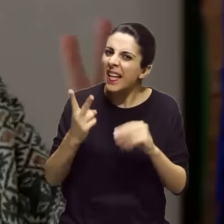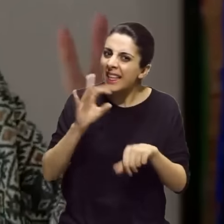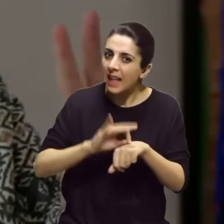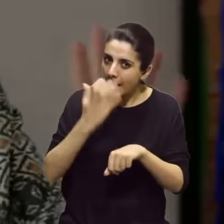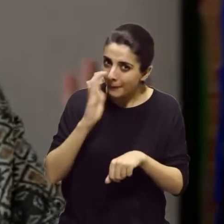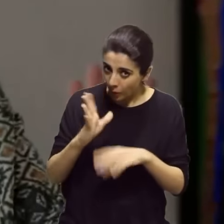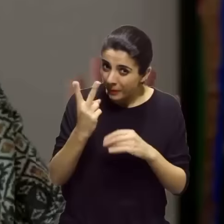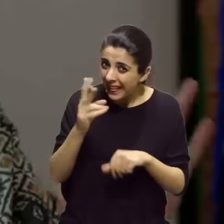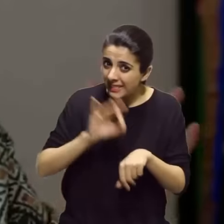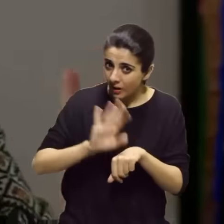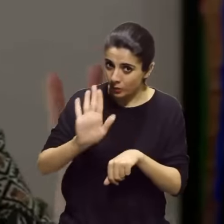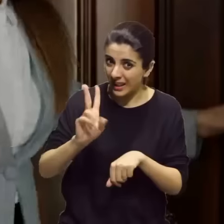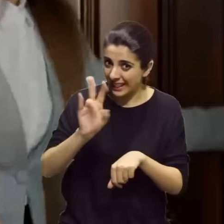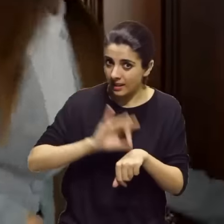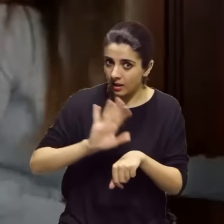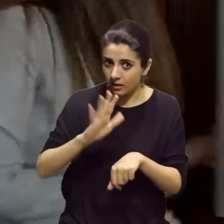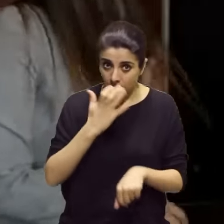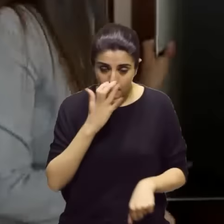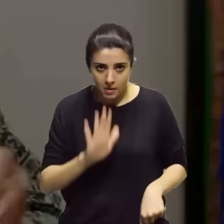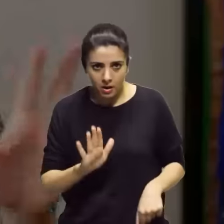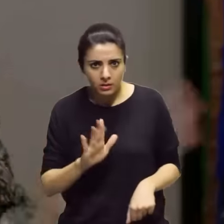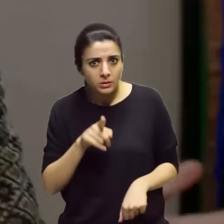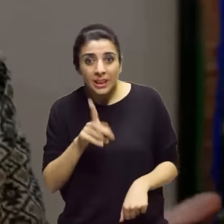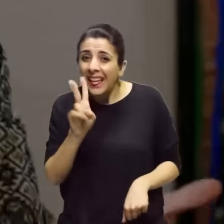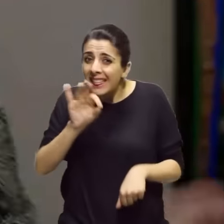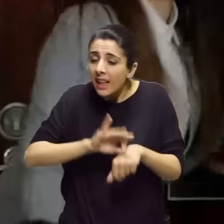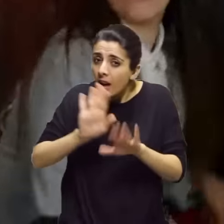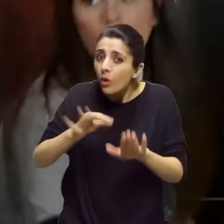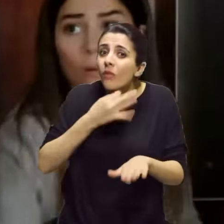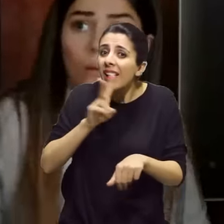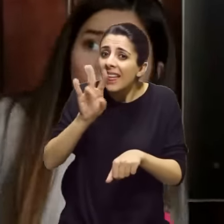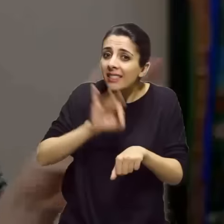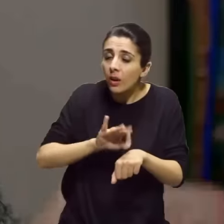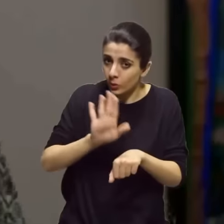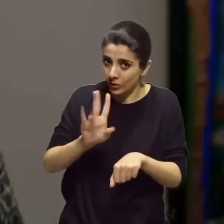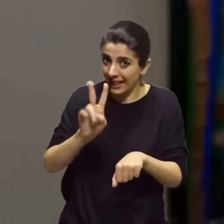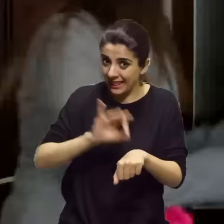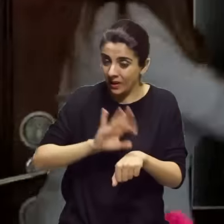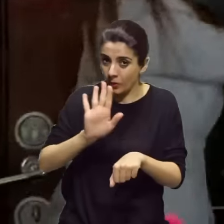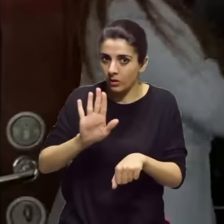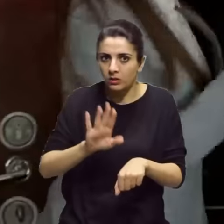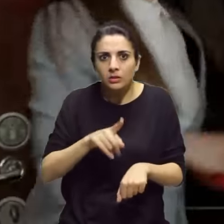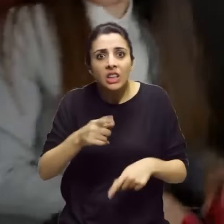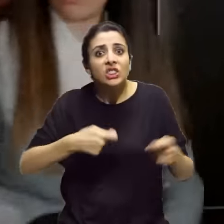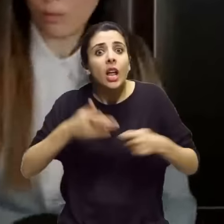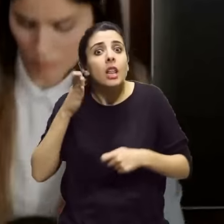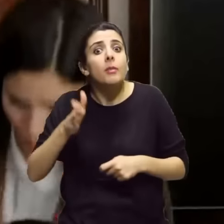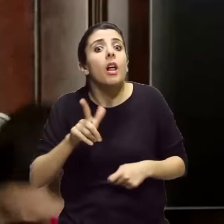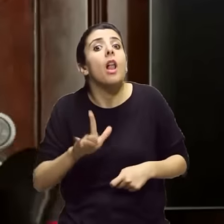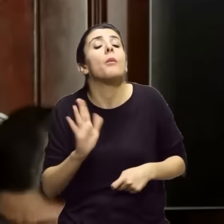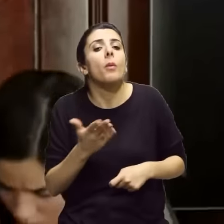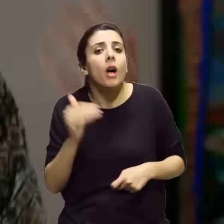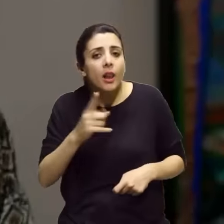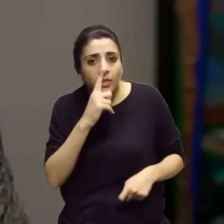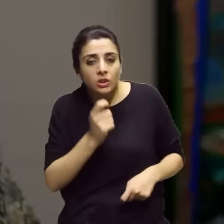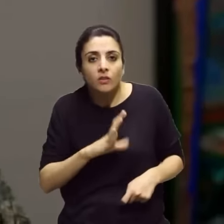2 dakika beklesenize, 2 dakika. Tamam, 2 dakika. Bekleyelim de senin... 2 dakika ya, 2 dakikacık. 2 dakika. Senin şirkette olman gerekmiyor mu? Ne işin